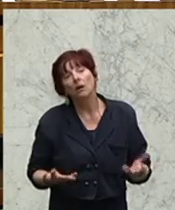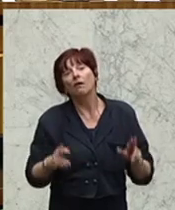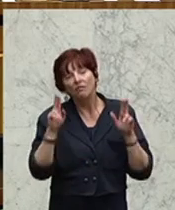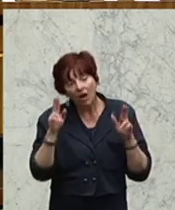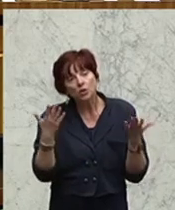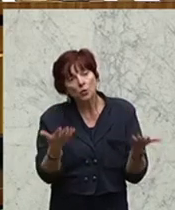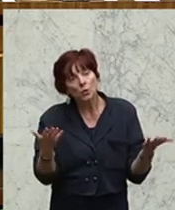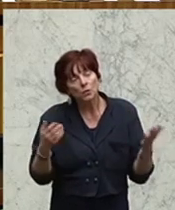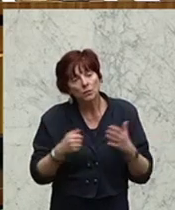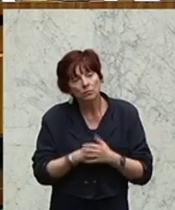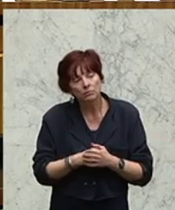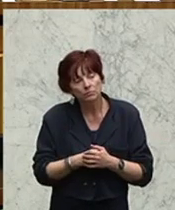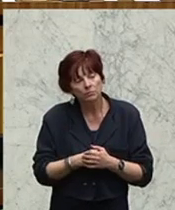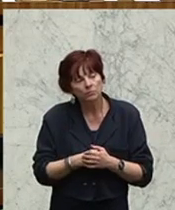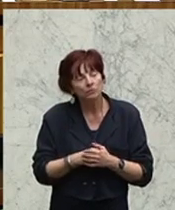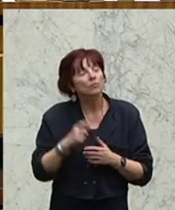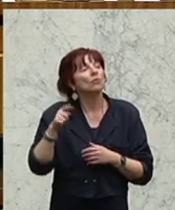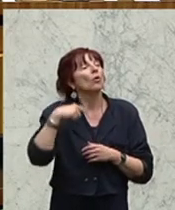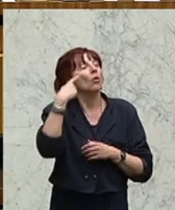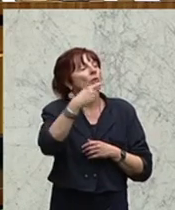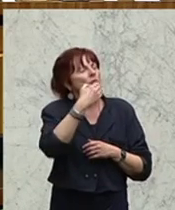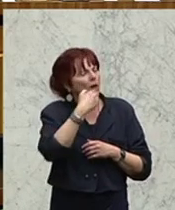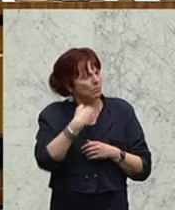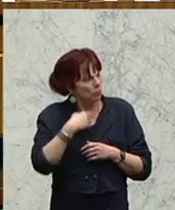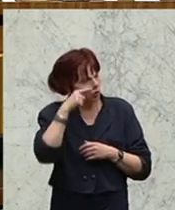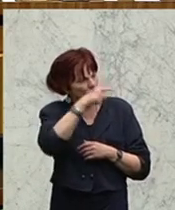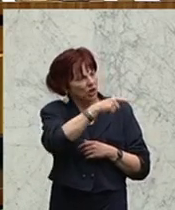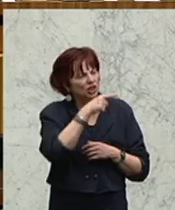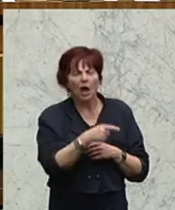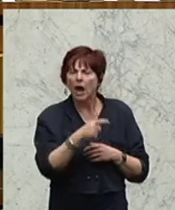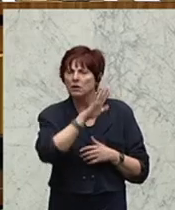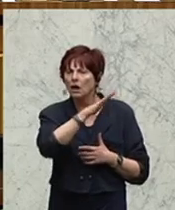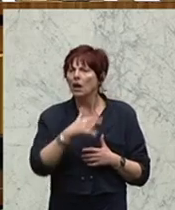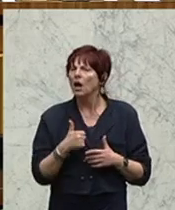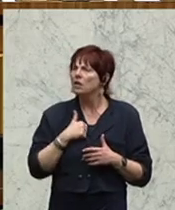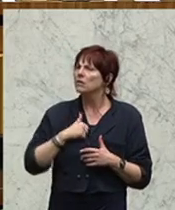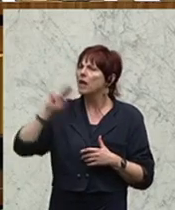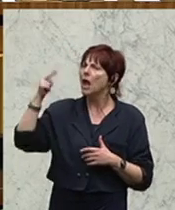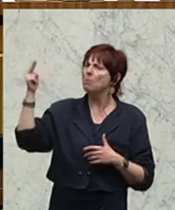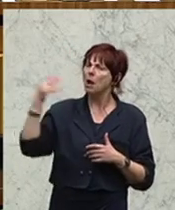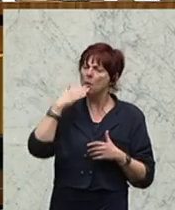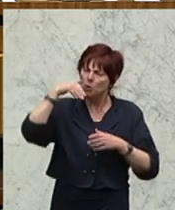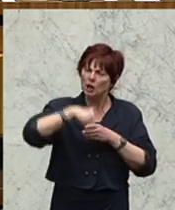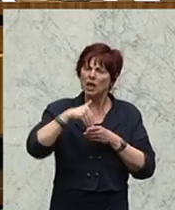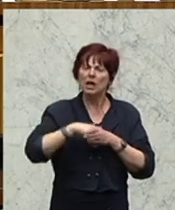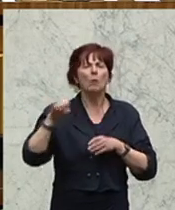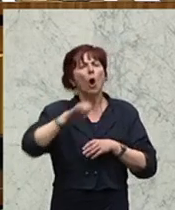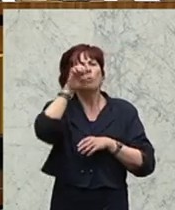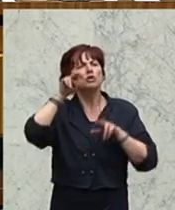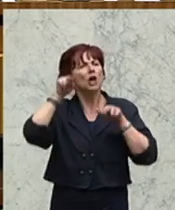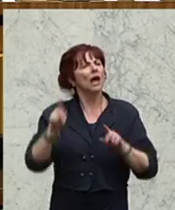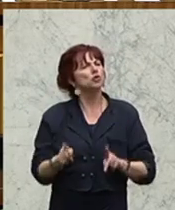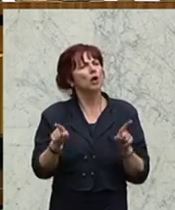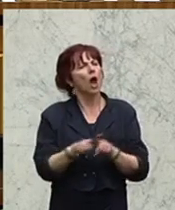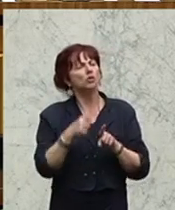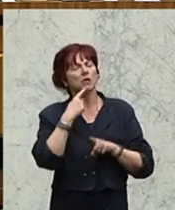Unerhörte. Und dann möchte ich diese feurigen Appelle im Europäischen Rat hören von Ihnen, Herr Bundeskanzler. 800 Euro muss